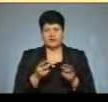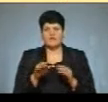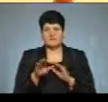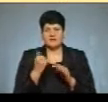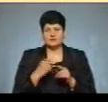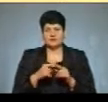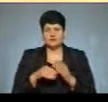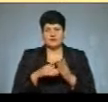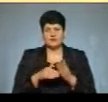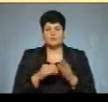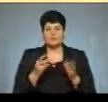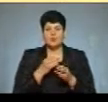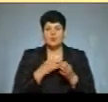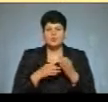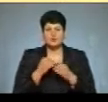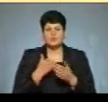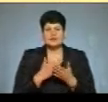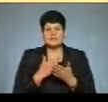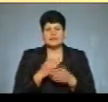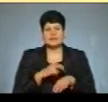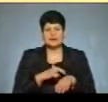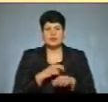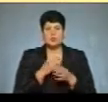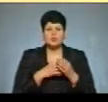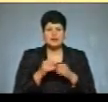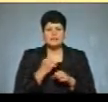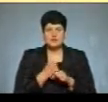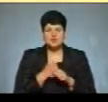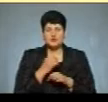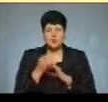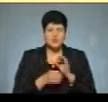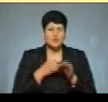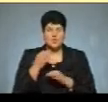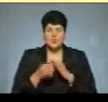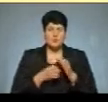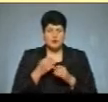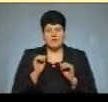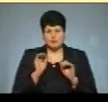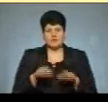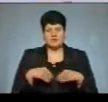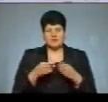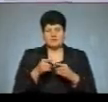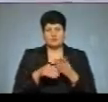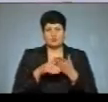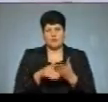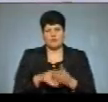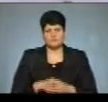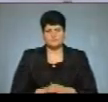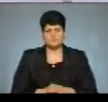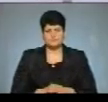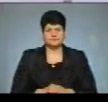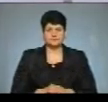а потребує консультації. У нас є лікарі-консультанти, які працюють круглодобово, і ми будемо надавати їм допомогу.